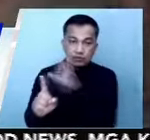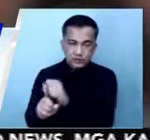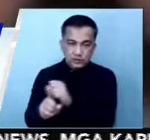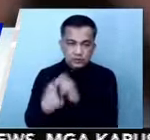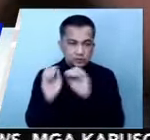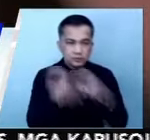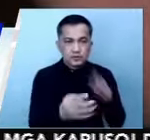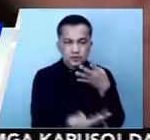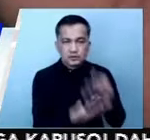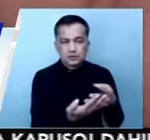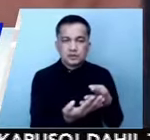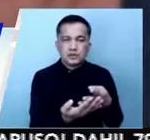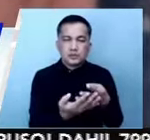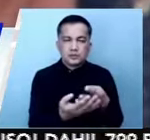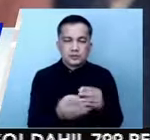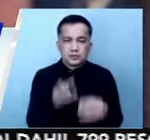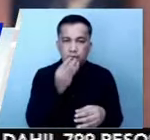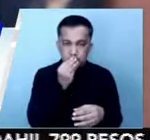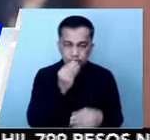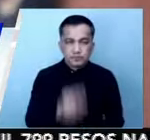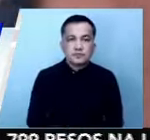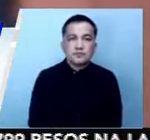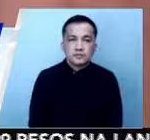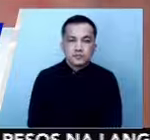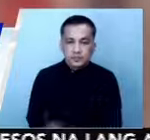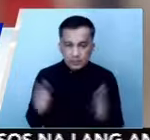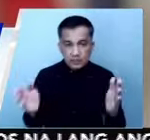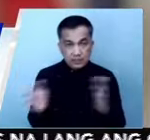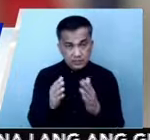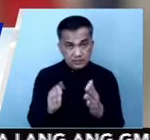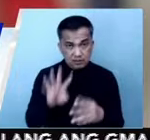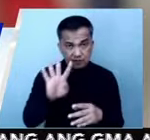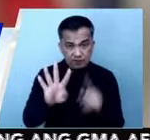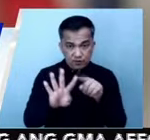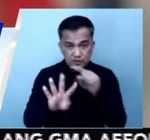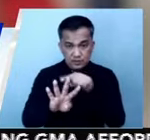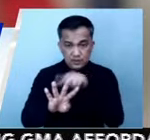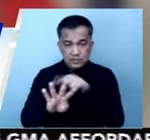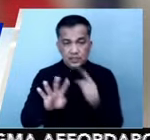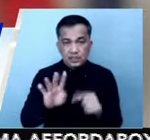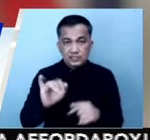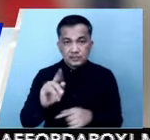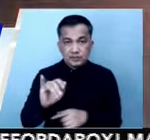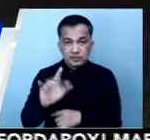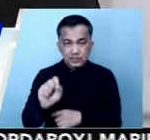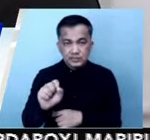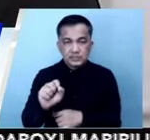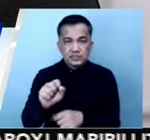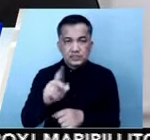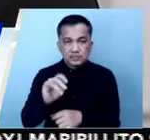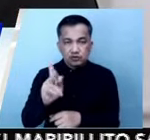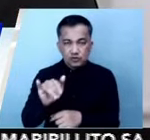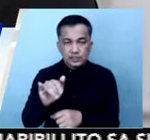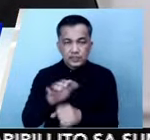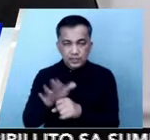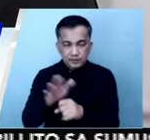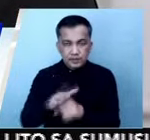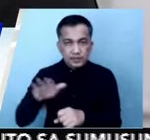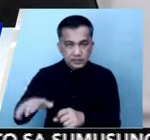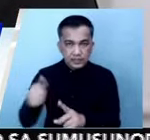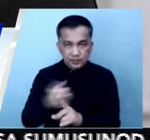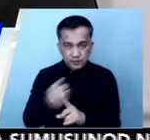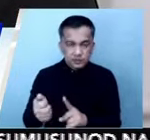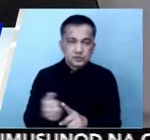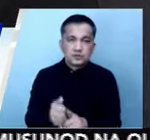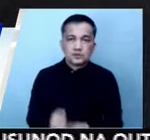pahayag. Nahaharap siya sa 4 counts ng act of lasciviousness, statutory rape at child abuse. Sa mga biktima po, huwag kayong